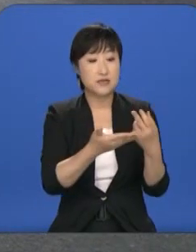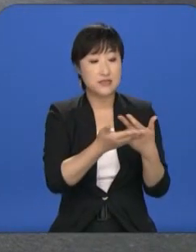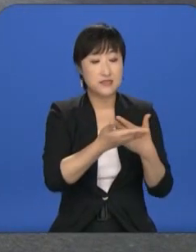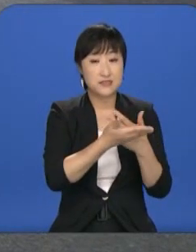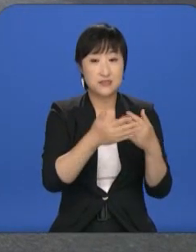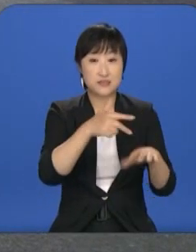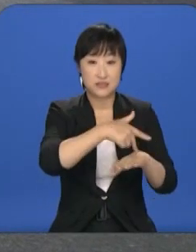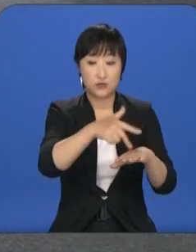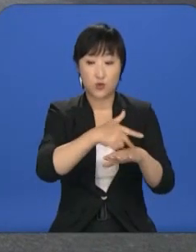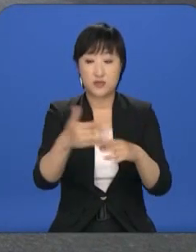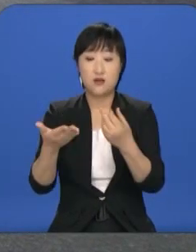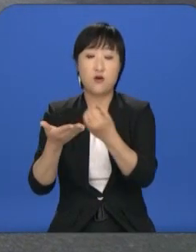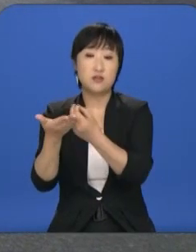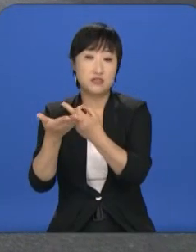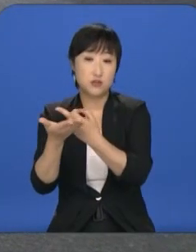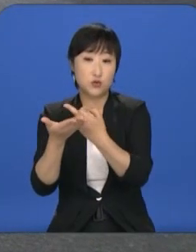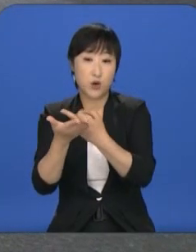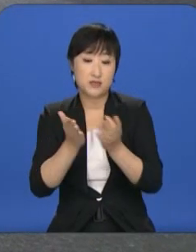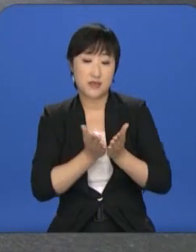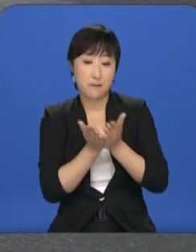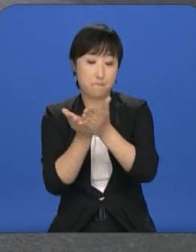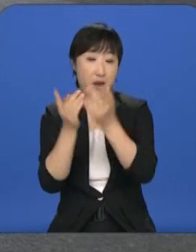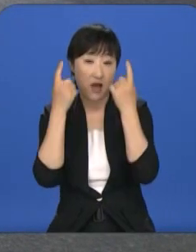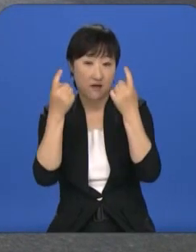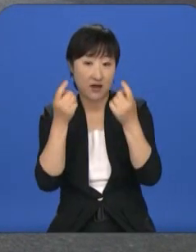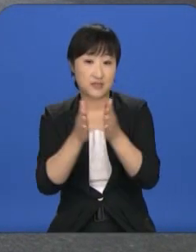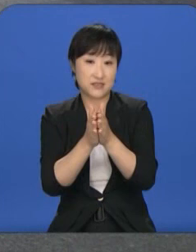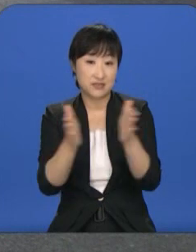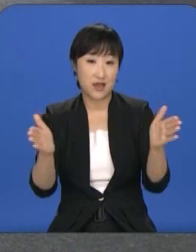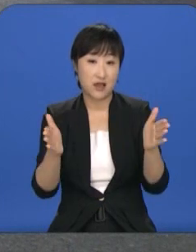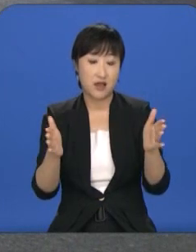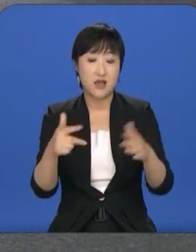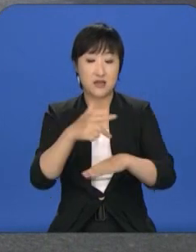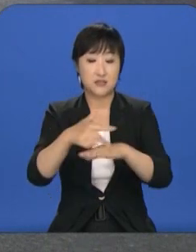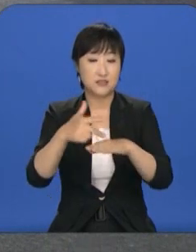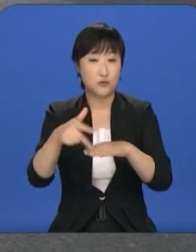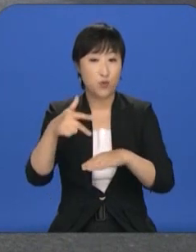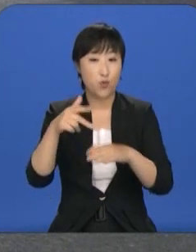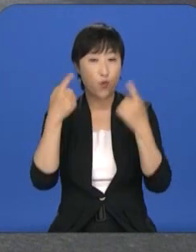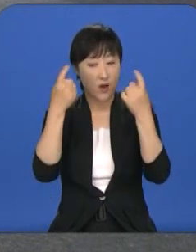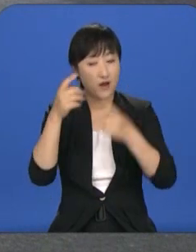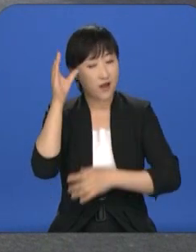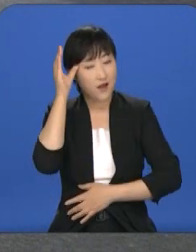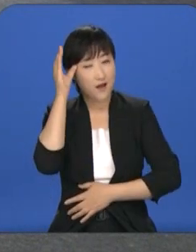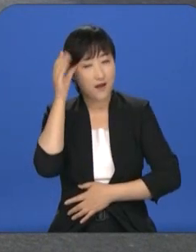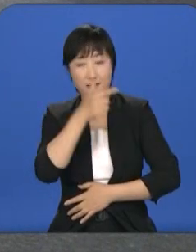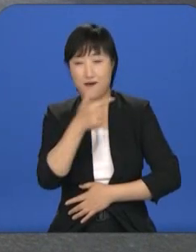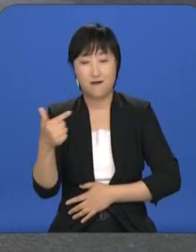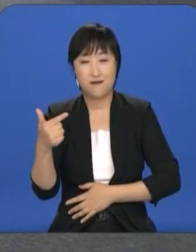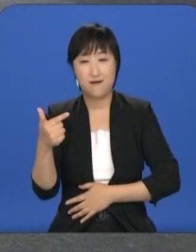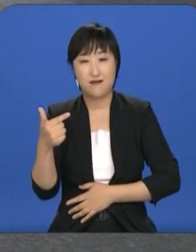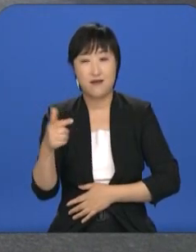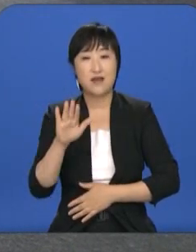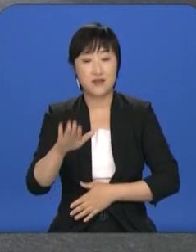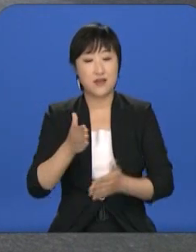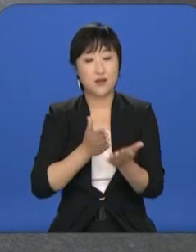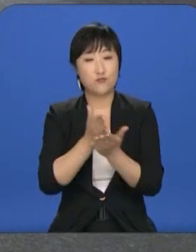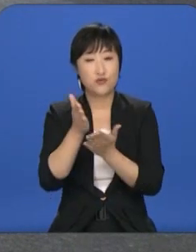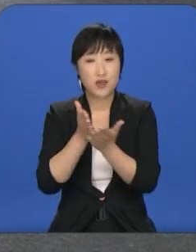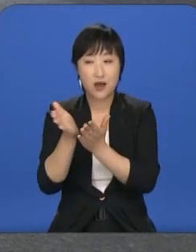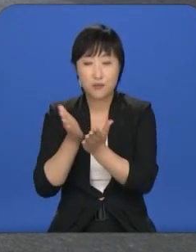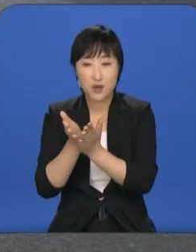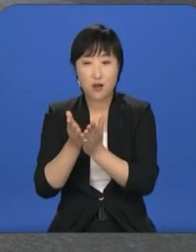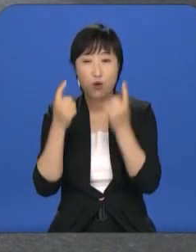제주 간 고속 카페리 취항이 시작됐는데요. 이로 인한 진도 경제 활성화에 대한 기대가 커지고 있습니다. 이와 관련해